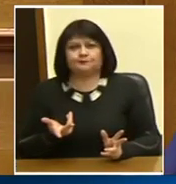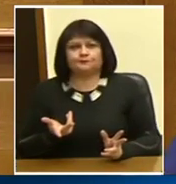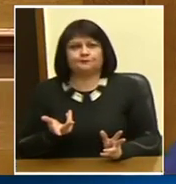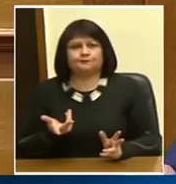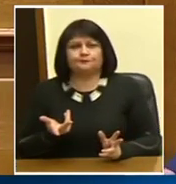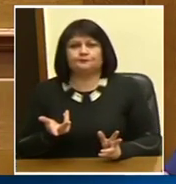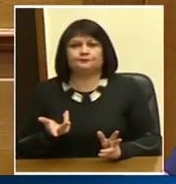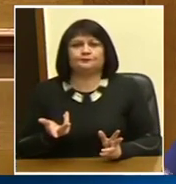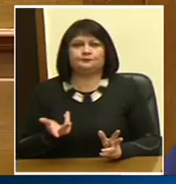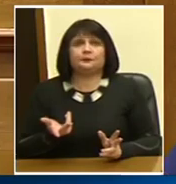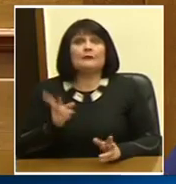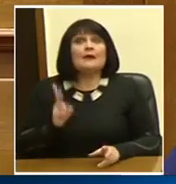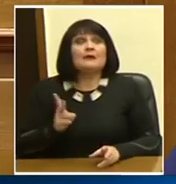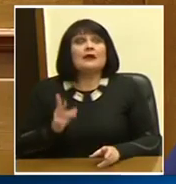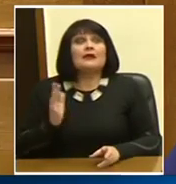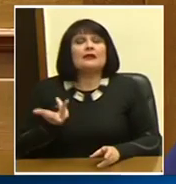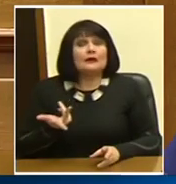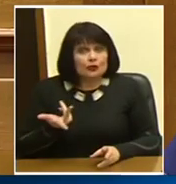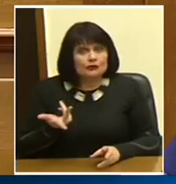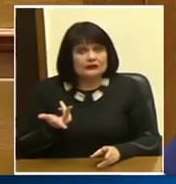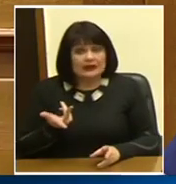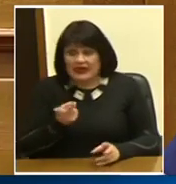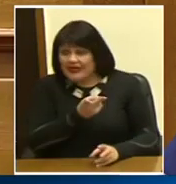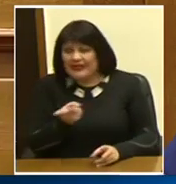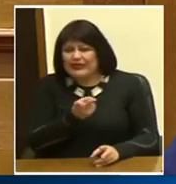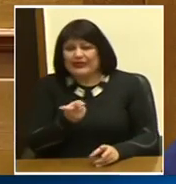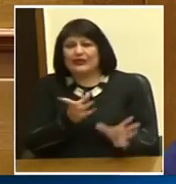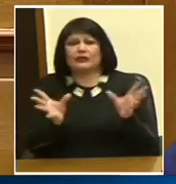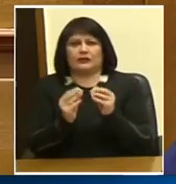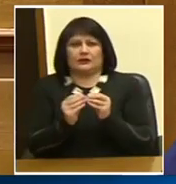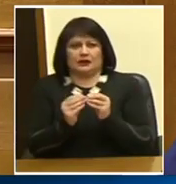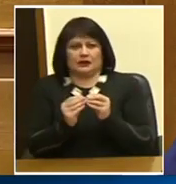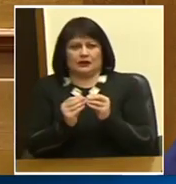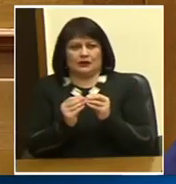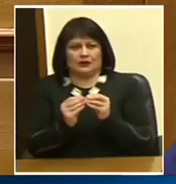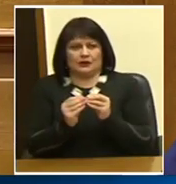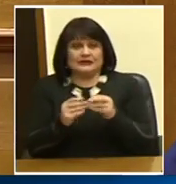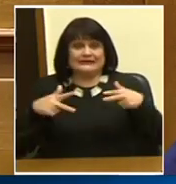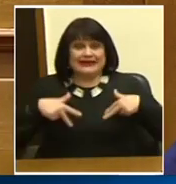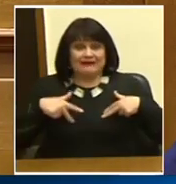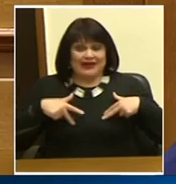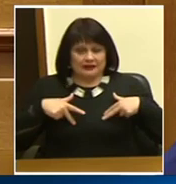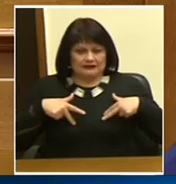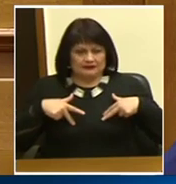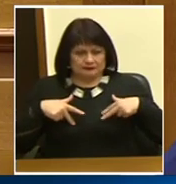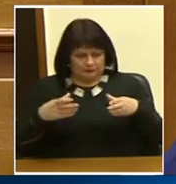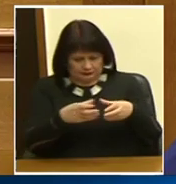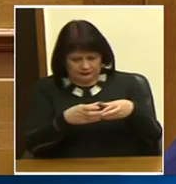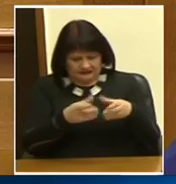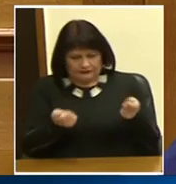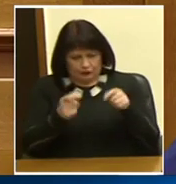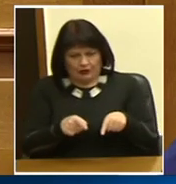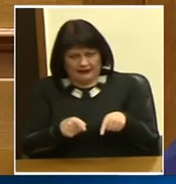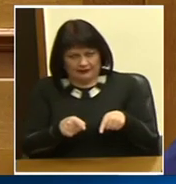Ο κίνδυνος είναι να έχουμε έναν διεισμό στην κορυφή της εκτελεστικής εξουσίας.